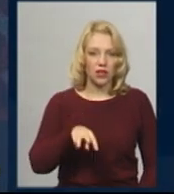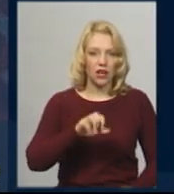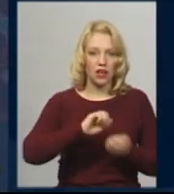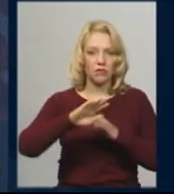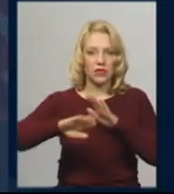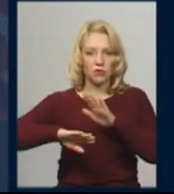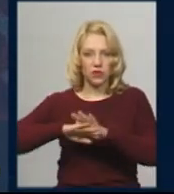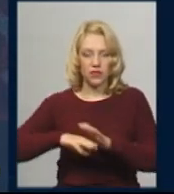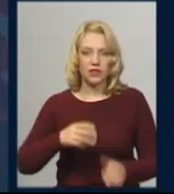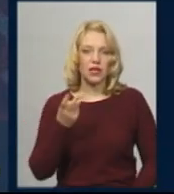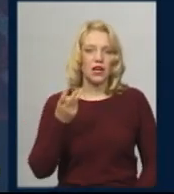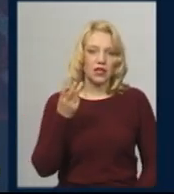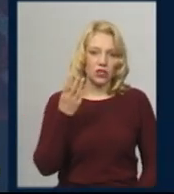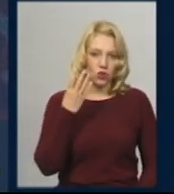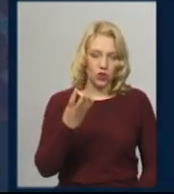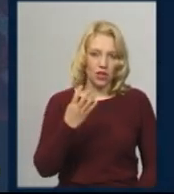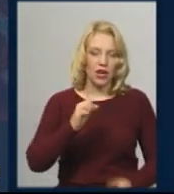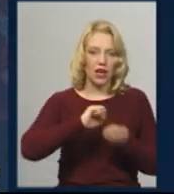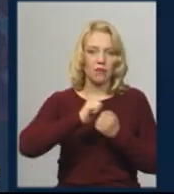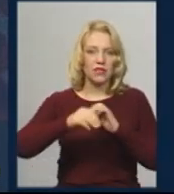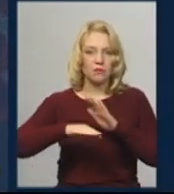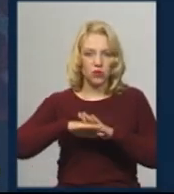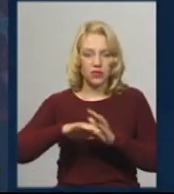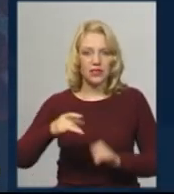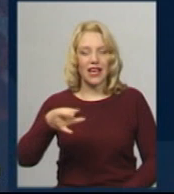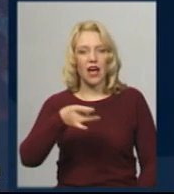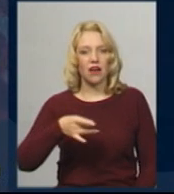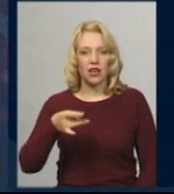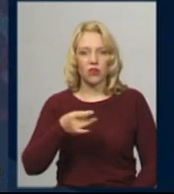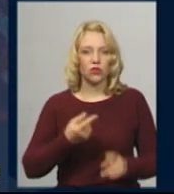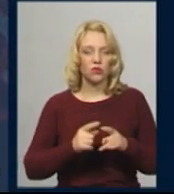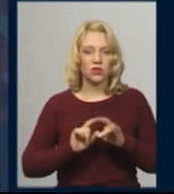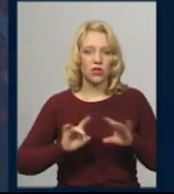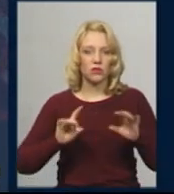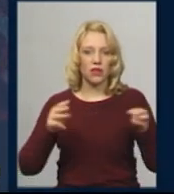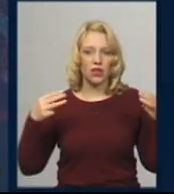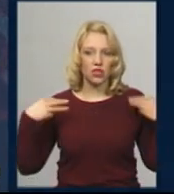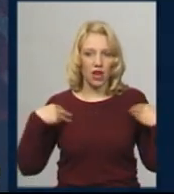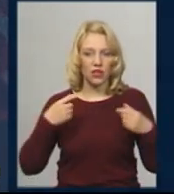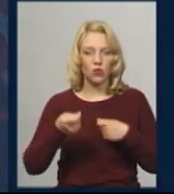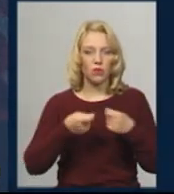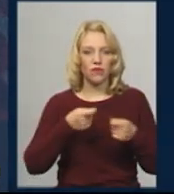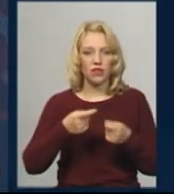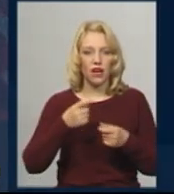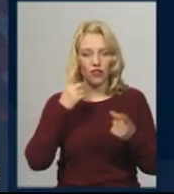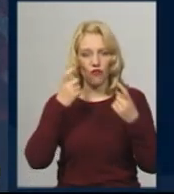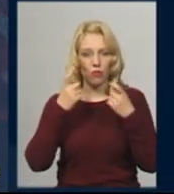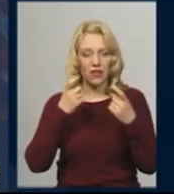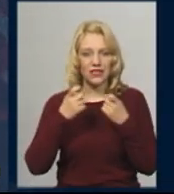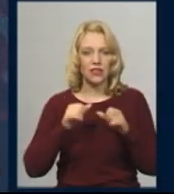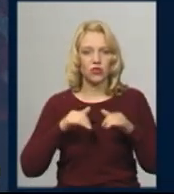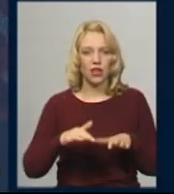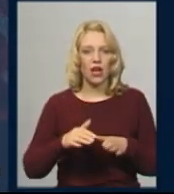чотири у Кам'янець-Подільському районі. Про це Суспільному розповіла начальниця управління інформаційної діяльності та комунікації із